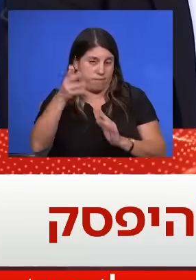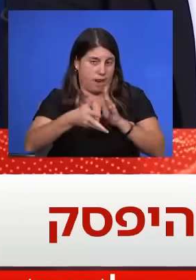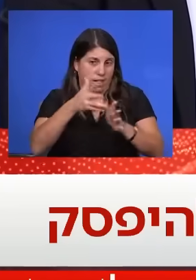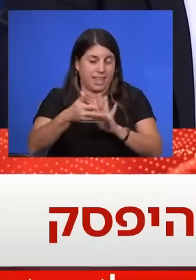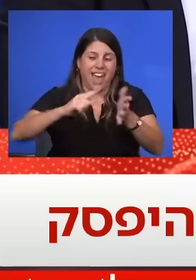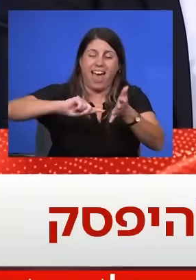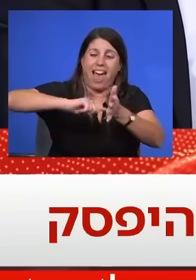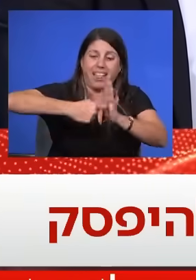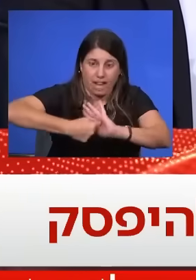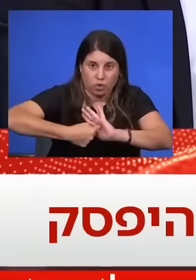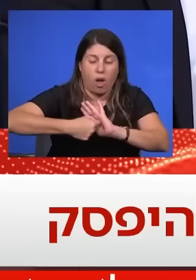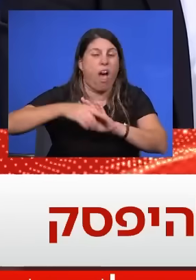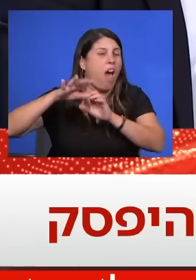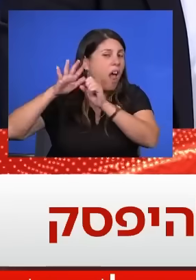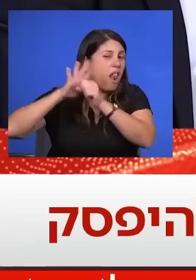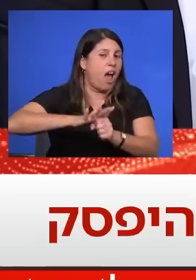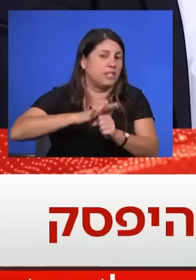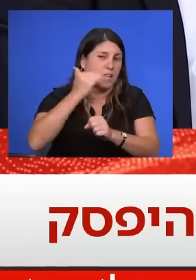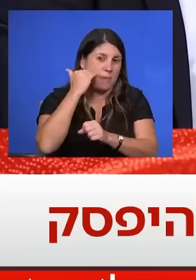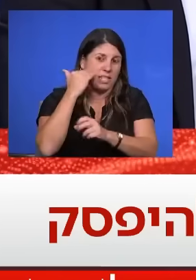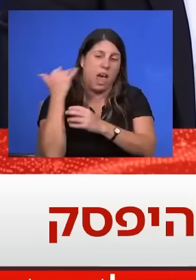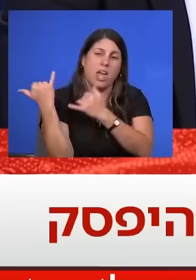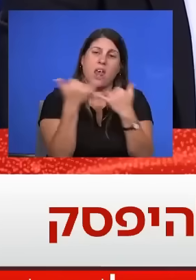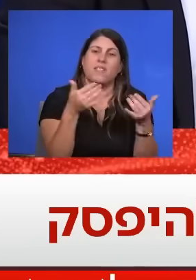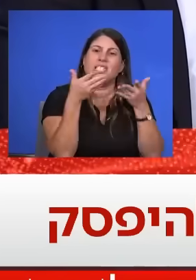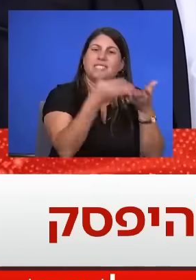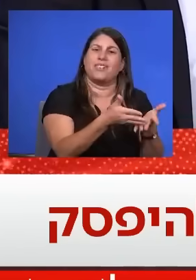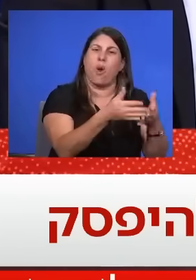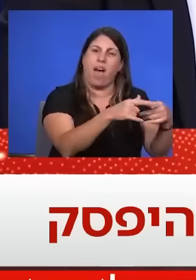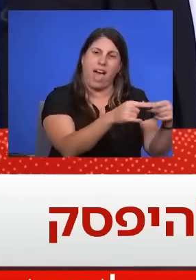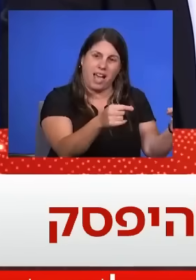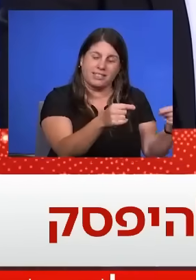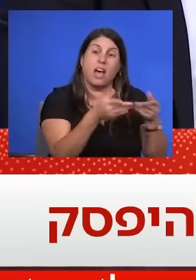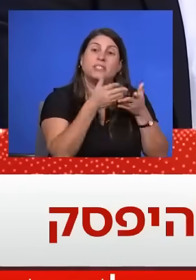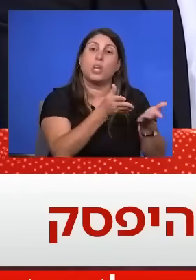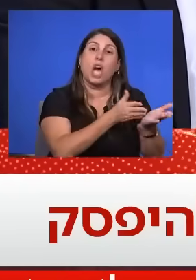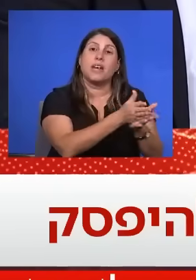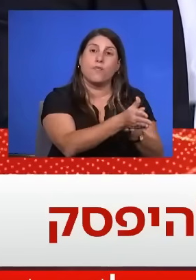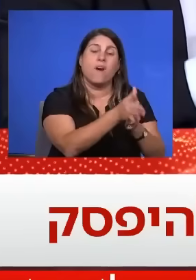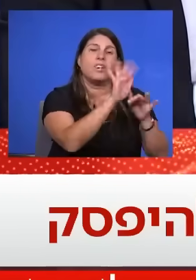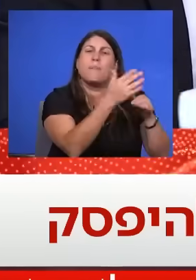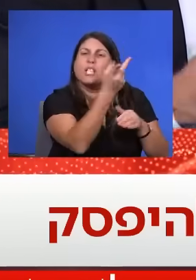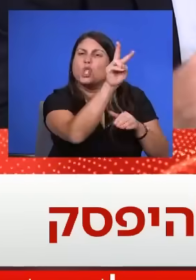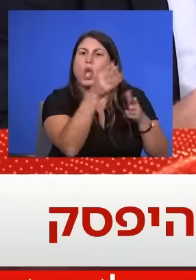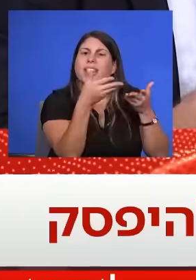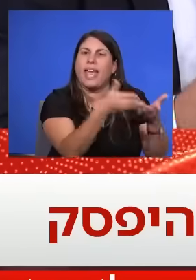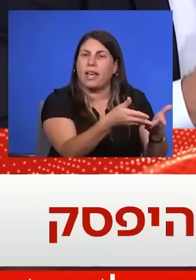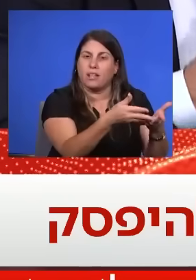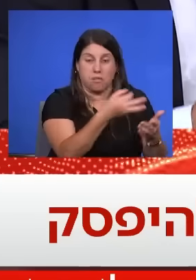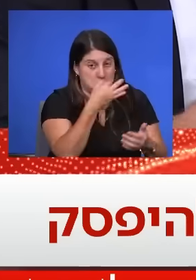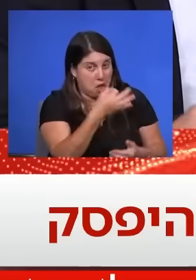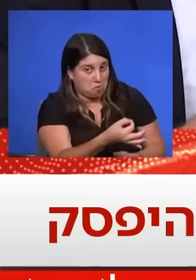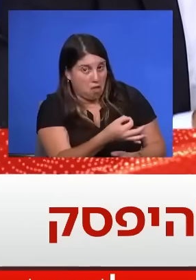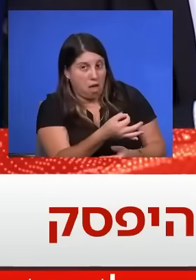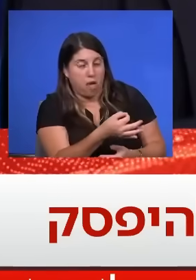הלחץ האמריקני להכנסת סיוע לרצועה, לסיוע קבוע והגדלתו. ופה השאלה, האם זה פוגש